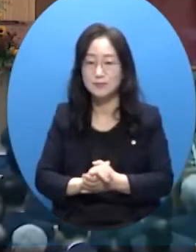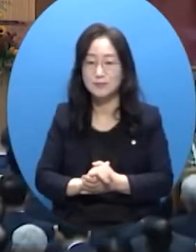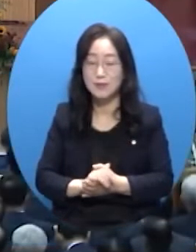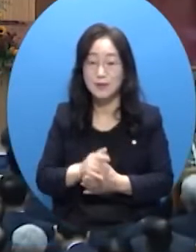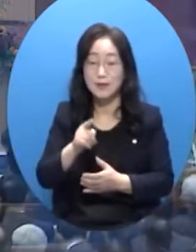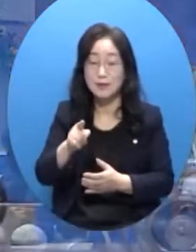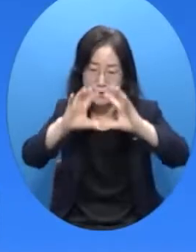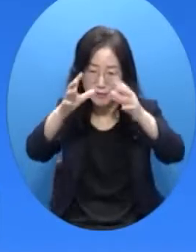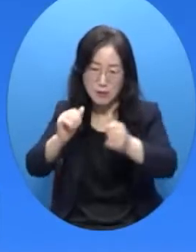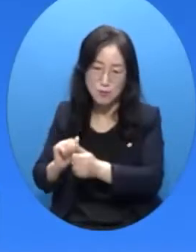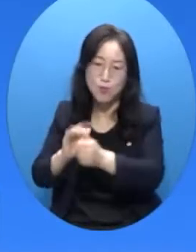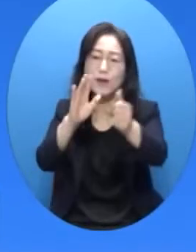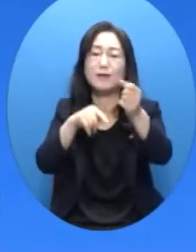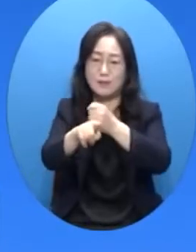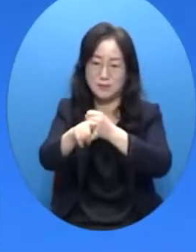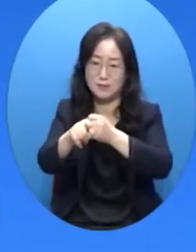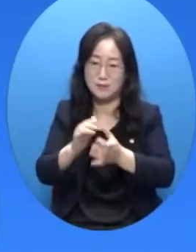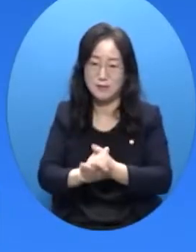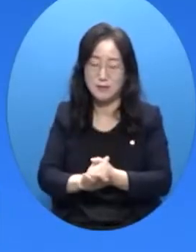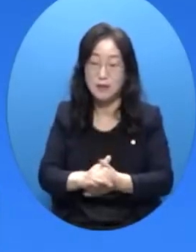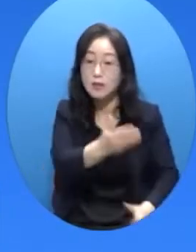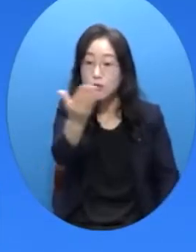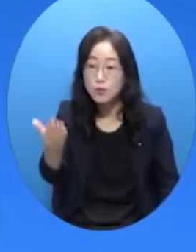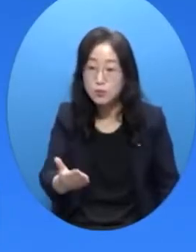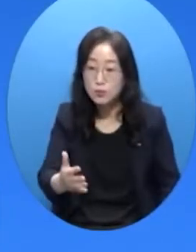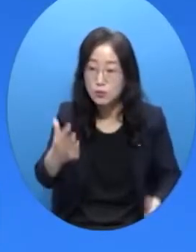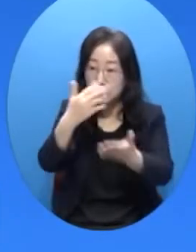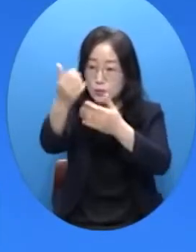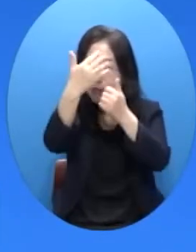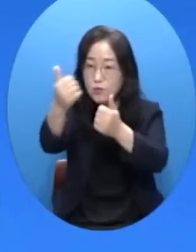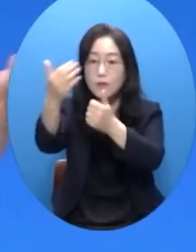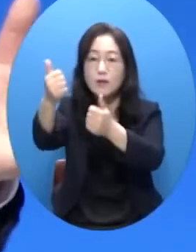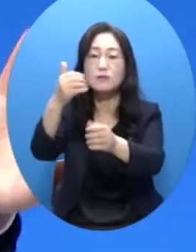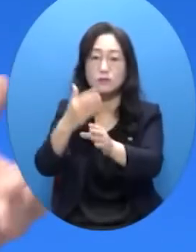것입니다. 그 이웃사랑의 방법을 하나님께서